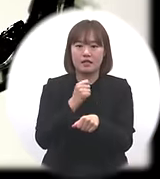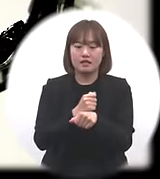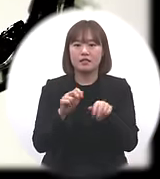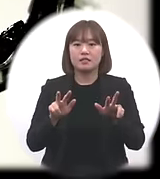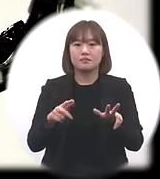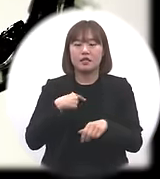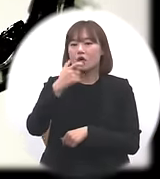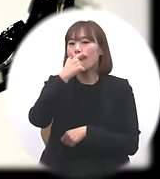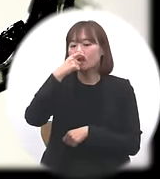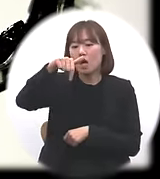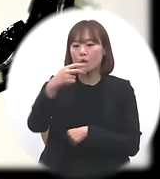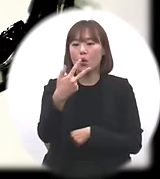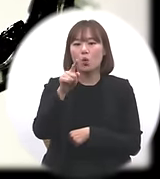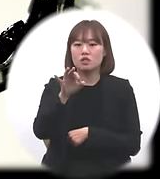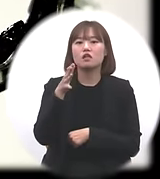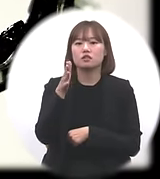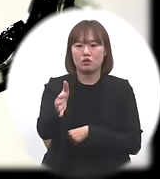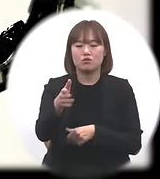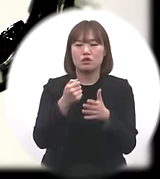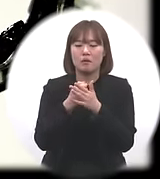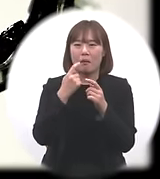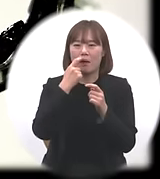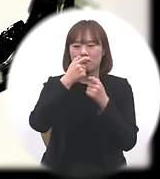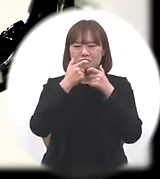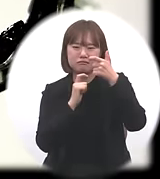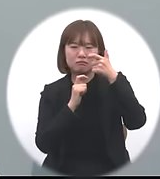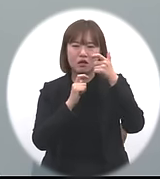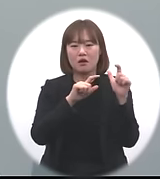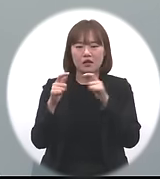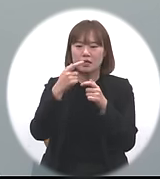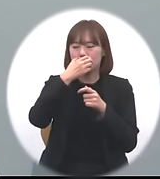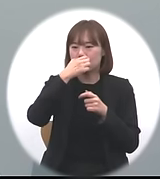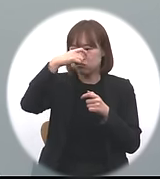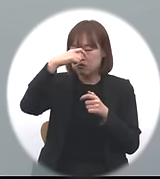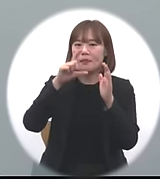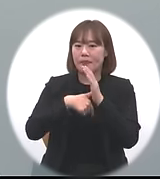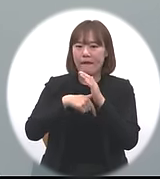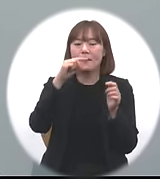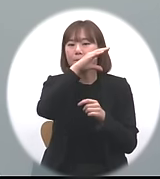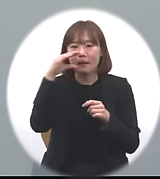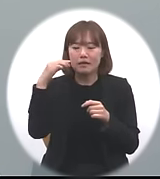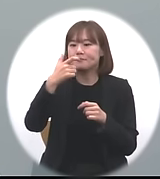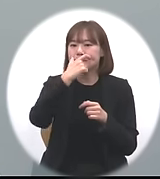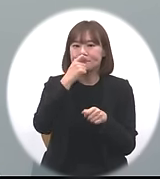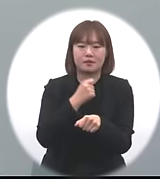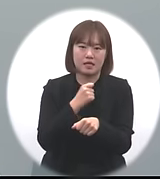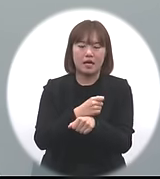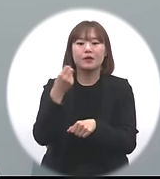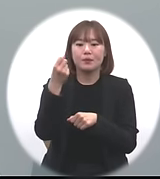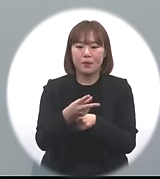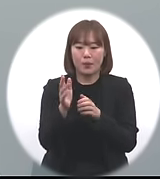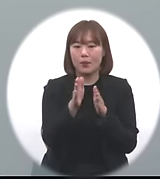대로 저는 교정 전문입니다. 그래서 뭐 삐뚤삐뚤한 치아나 뭐 입이 나갔다든가 뭐 이런 거 고치는 일을 주로 하고 있고 한쪽에서